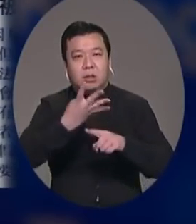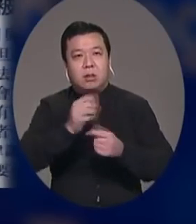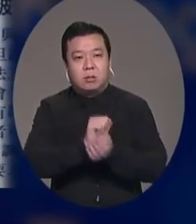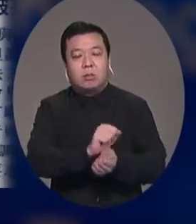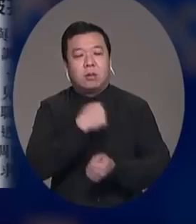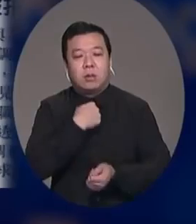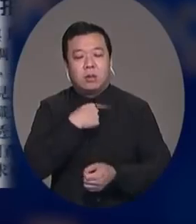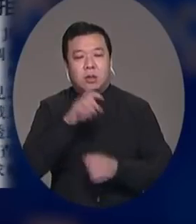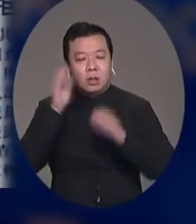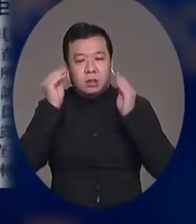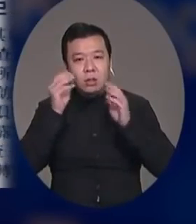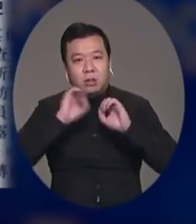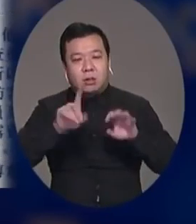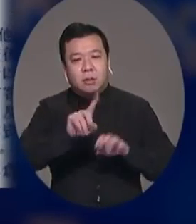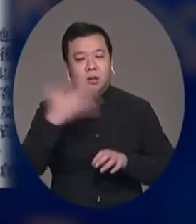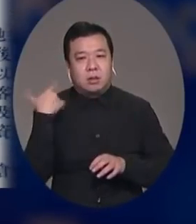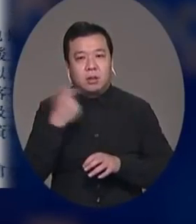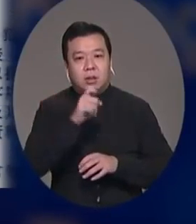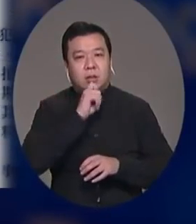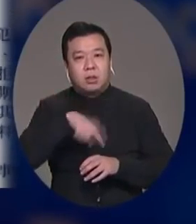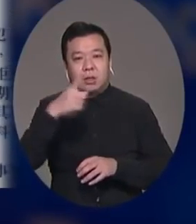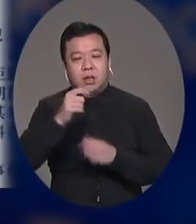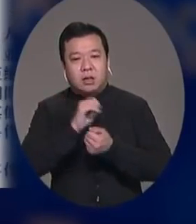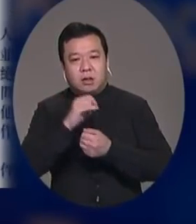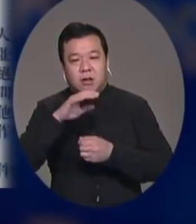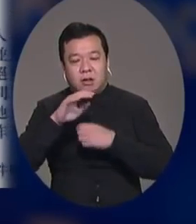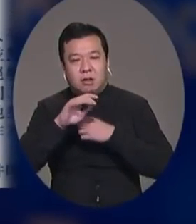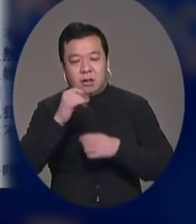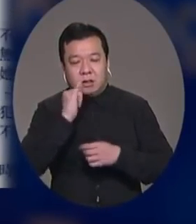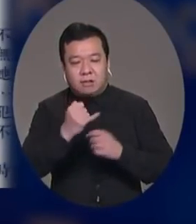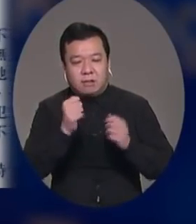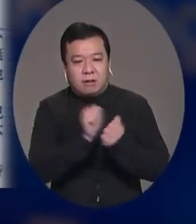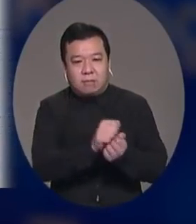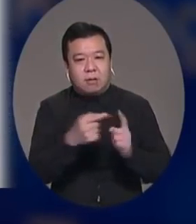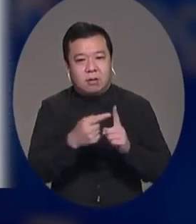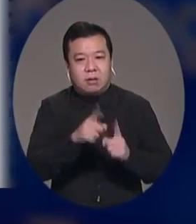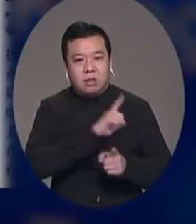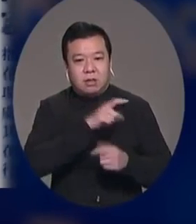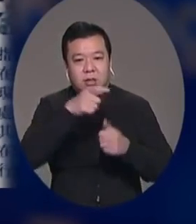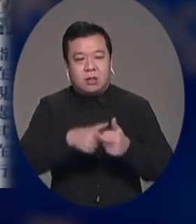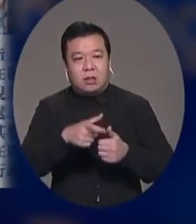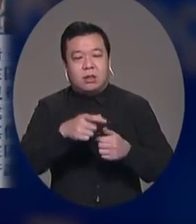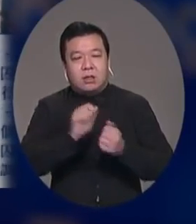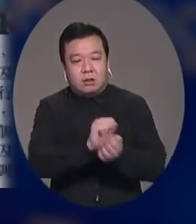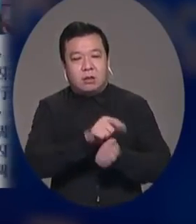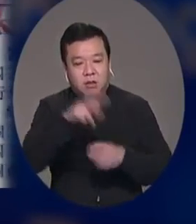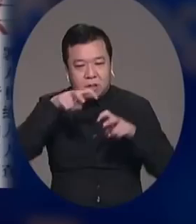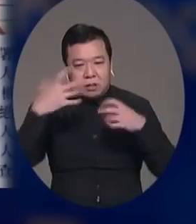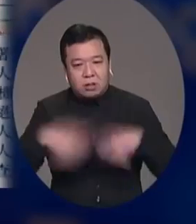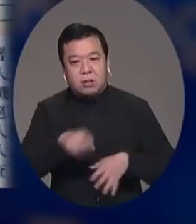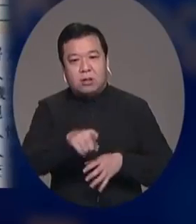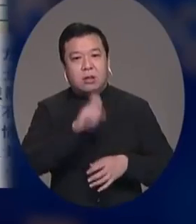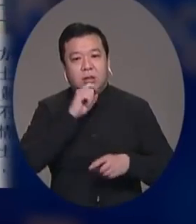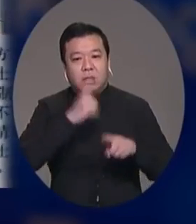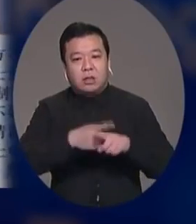消息指，近期他因为同其他犯人不和，提出要求单独囚禁，但署方调查后并没有实